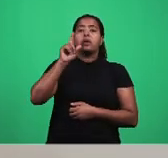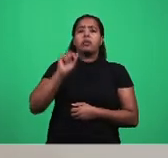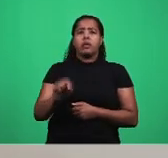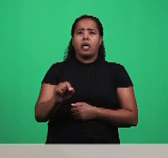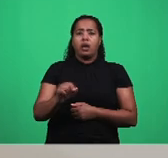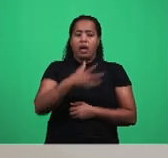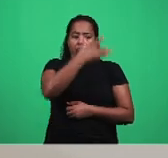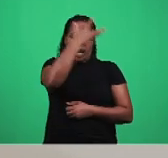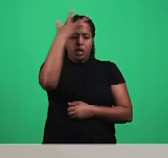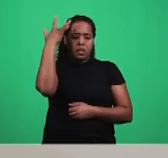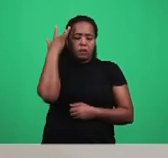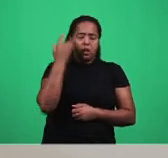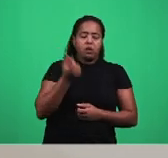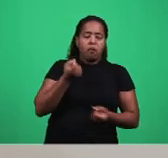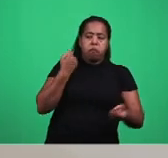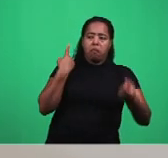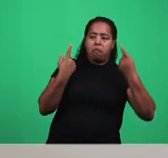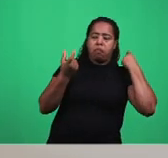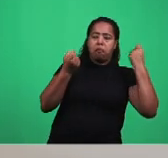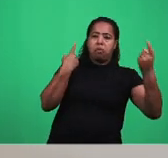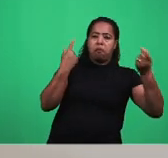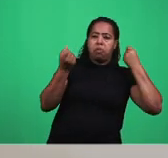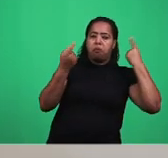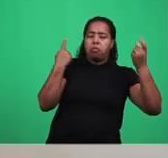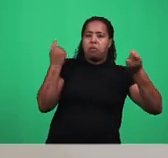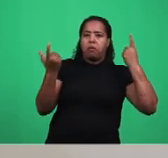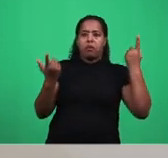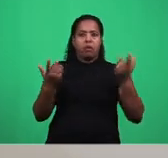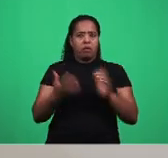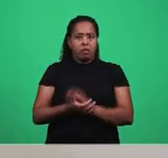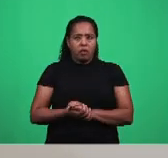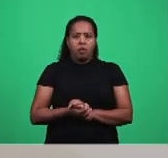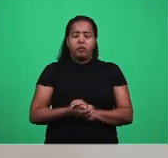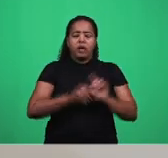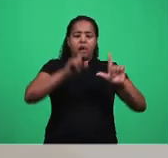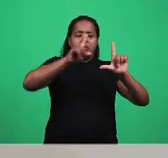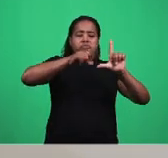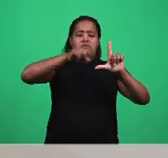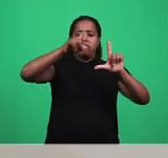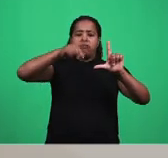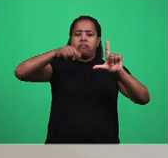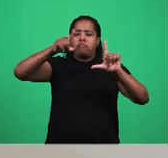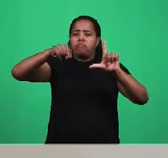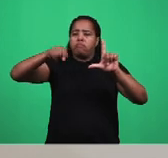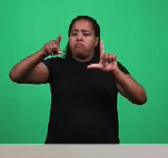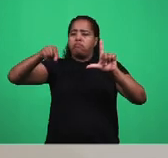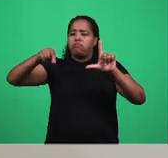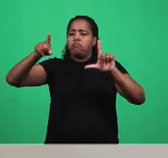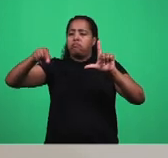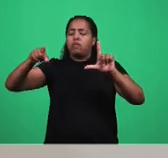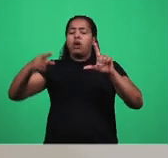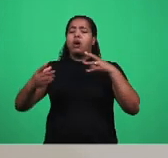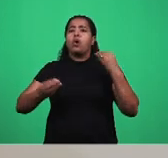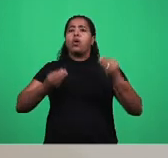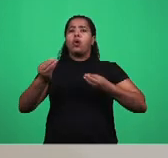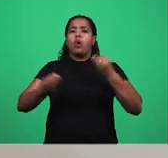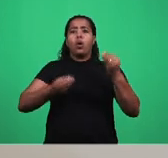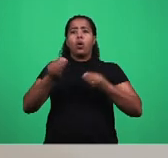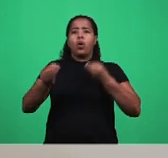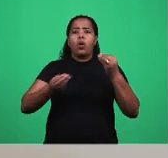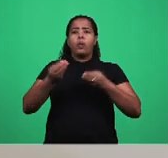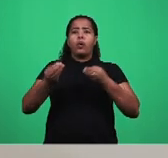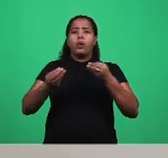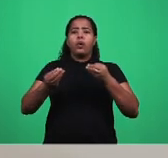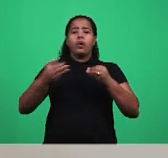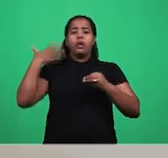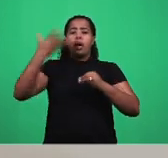entendus. Nous avons fait des statistiques pour savoir comment le message est entré dans